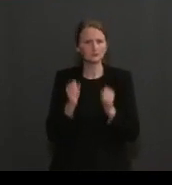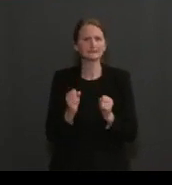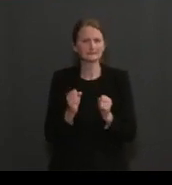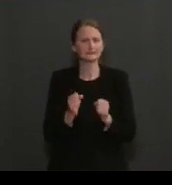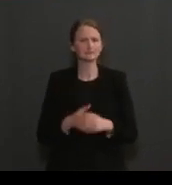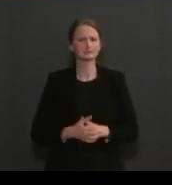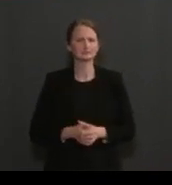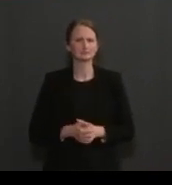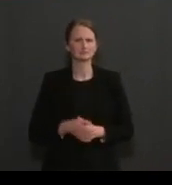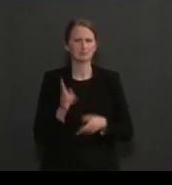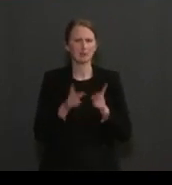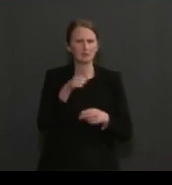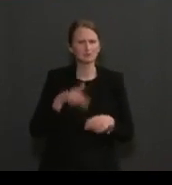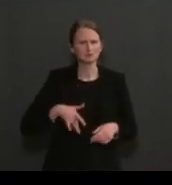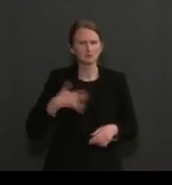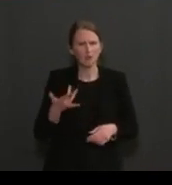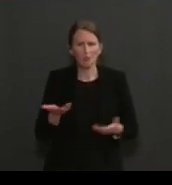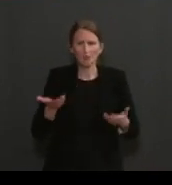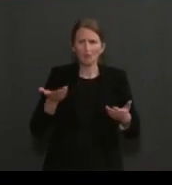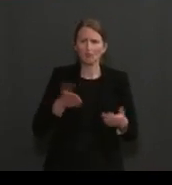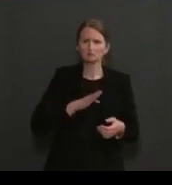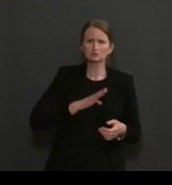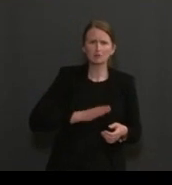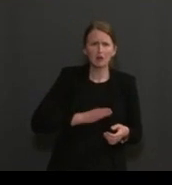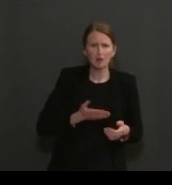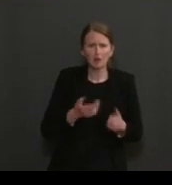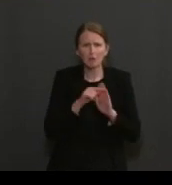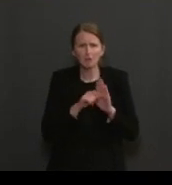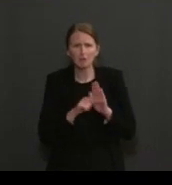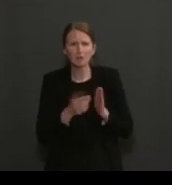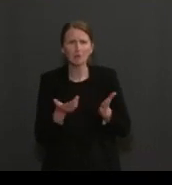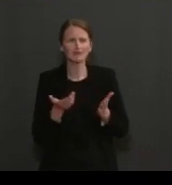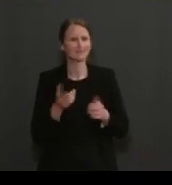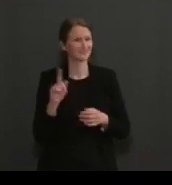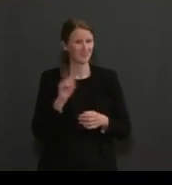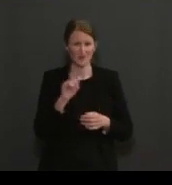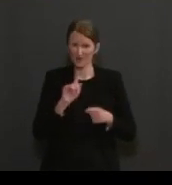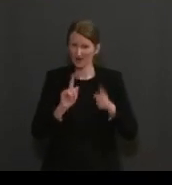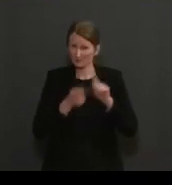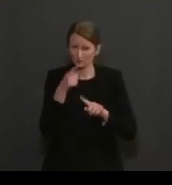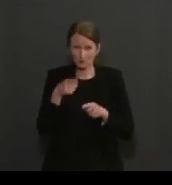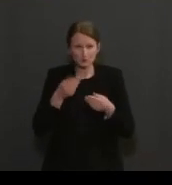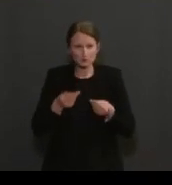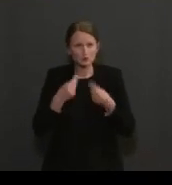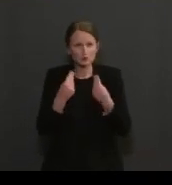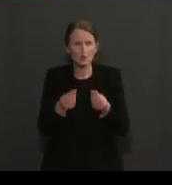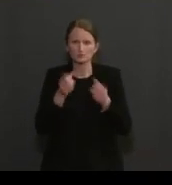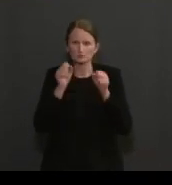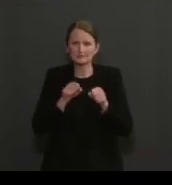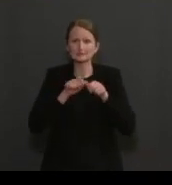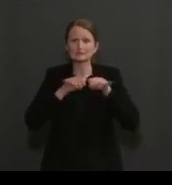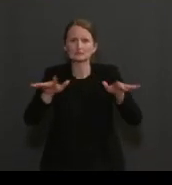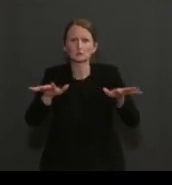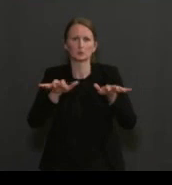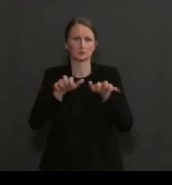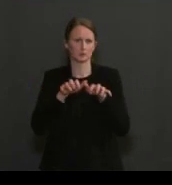de la consolidation ensemble d'une diminution de la transmission. Alors appliquons-les pour que dans les